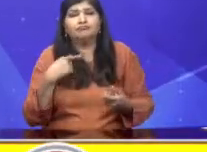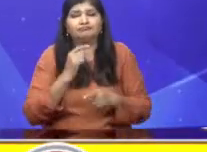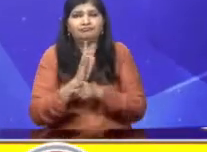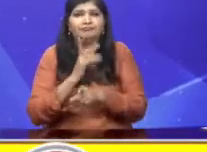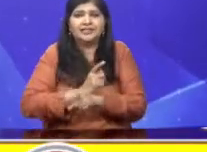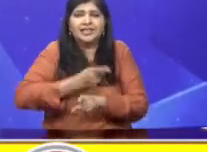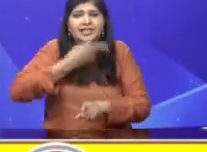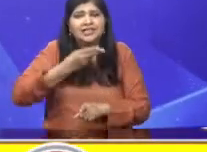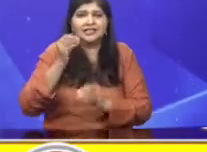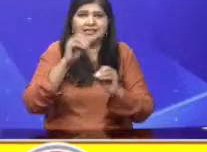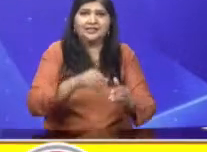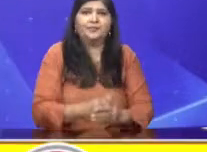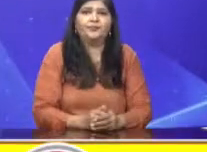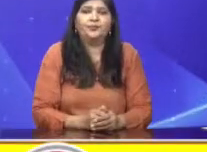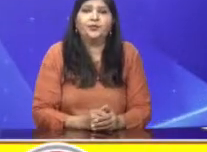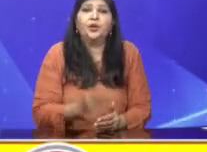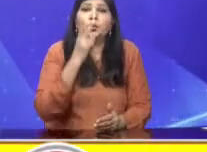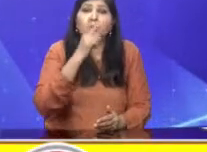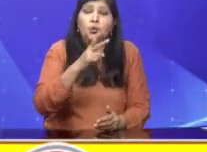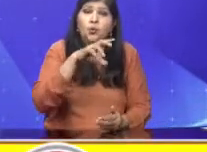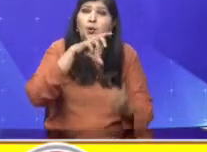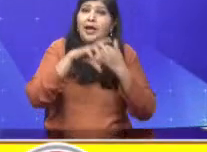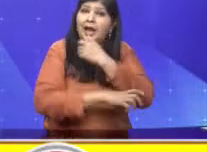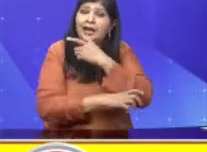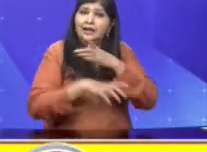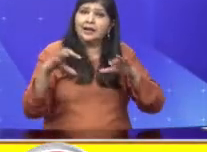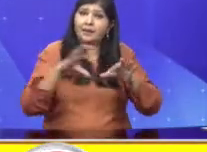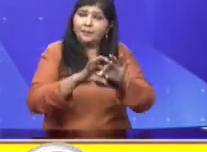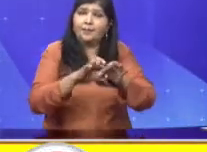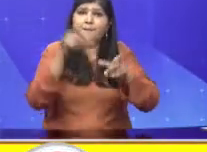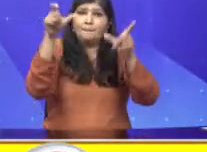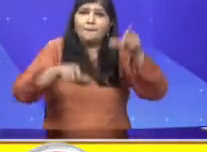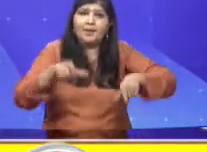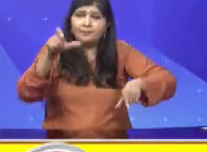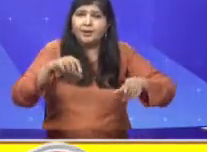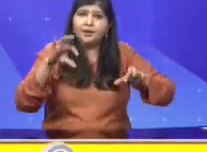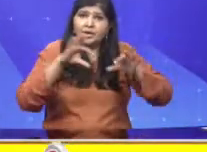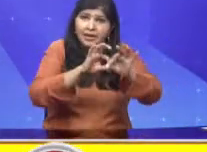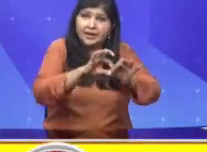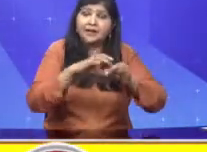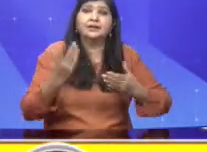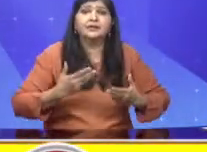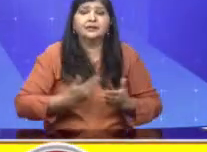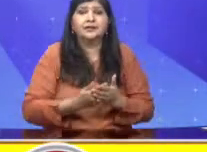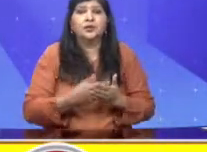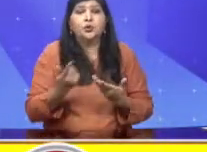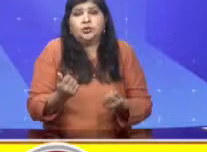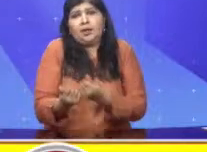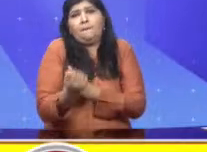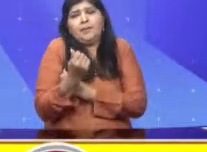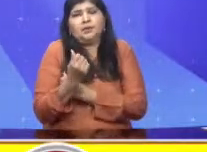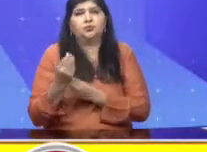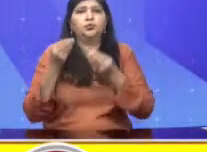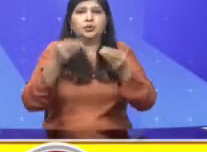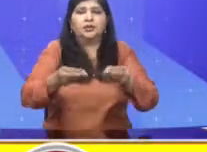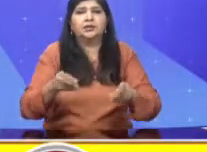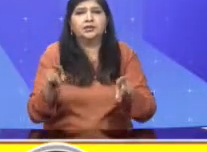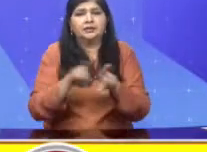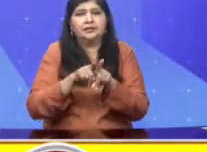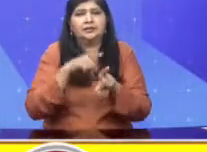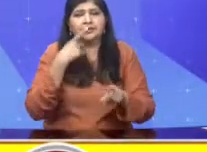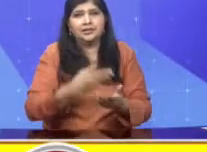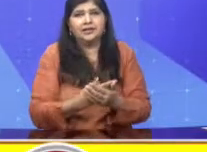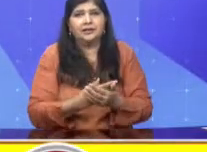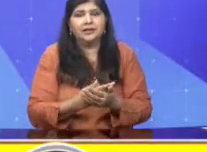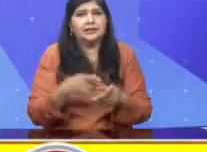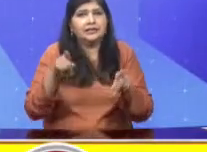बन जाता है। दो देशों के बीच पीपल टू पीपल कनेक्ट उसे मजबूती ऐसी ही बातों